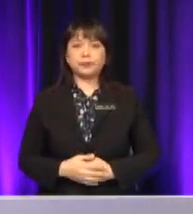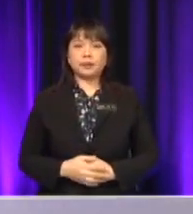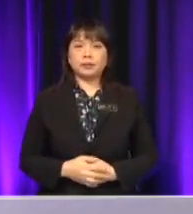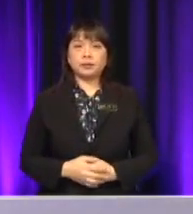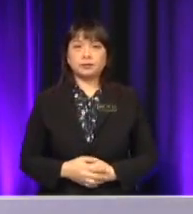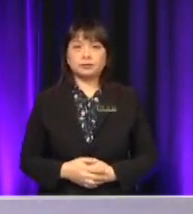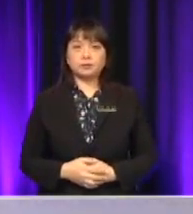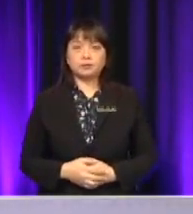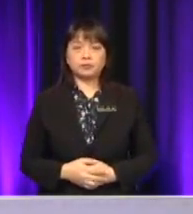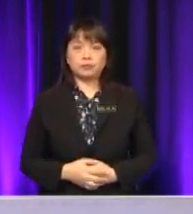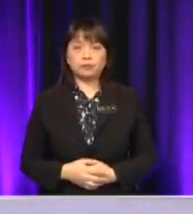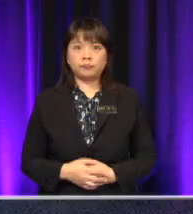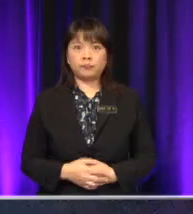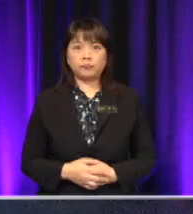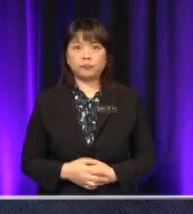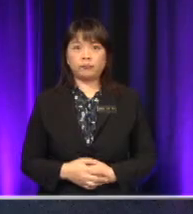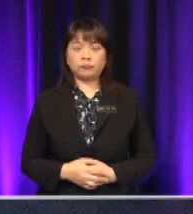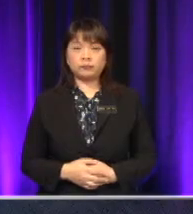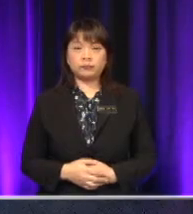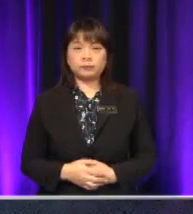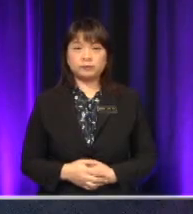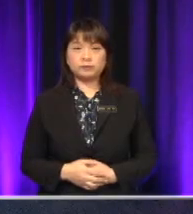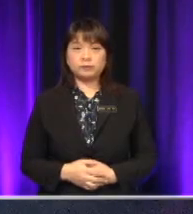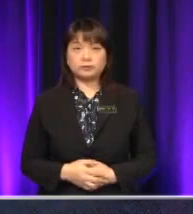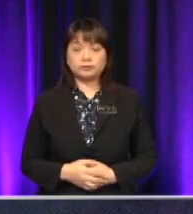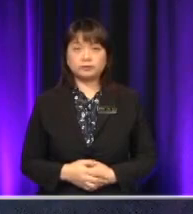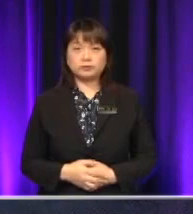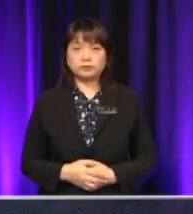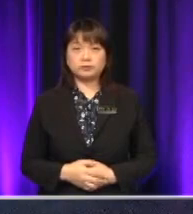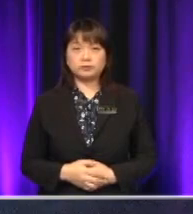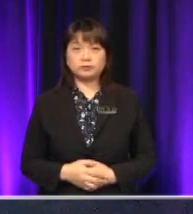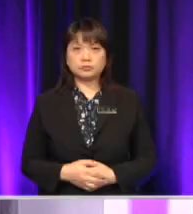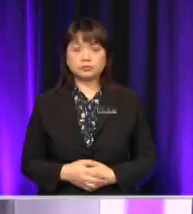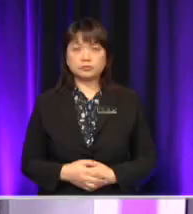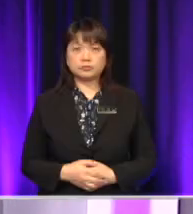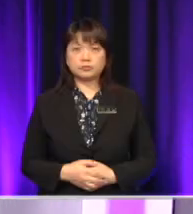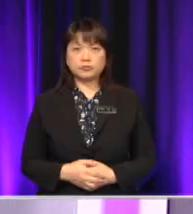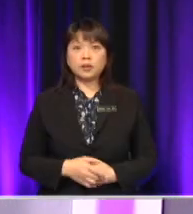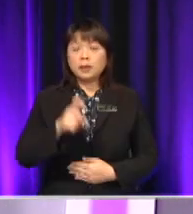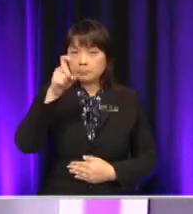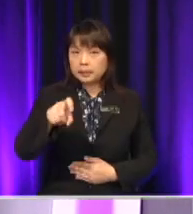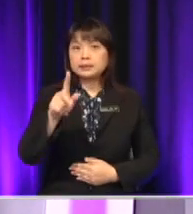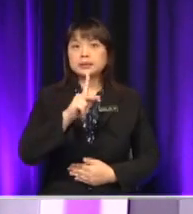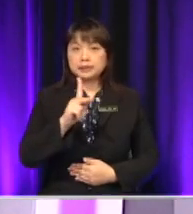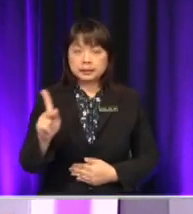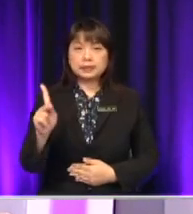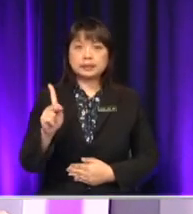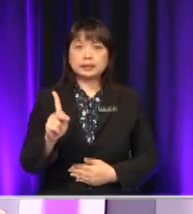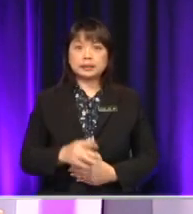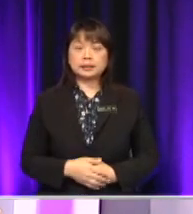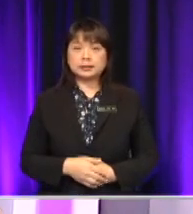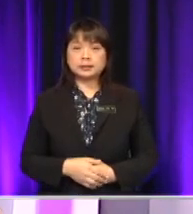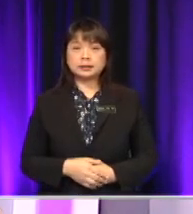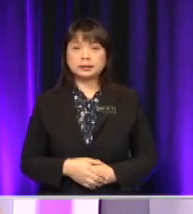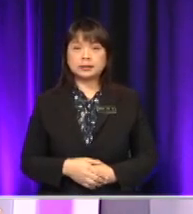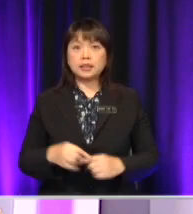kita ada cakap pasal ralat kan, betul tak? Ya, cikgu. Ralat disebabkan oleh pemerhati kan? Ya. Jadi pastikan bacaan itu adalah selari dengan mata